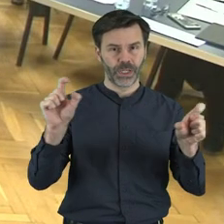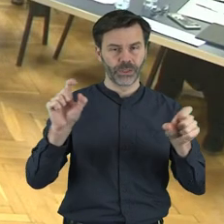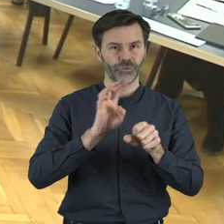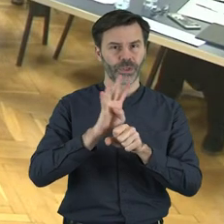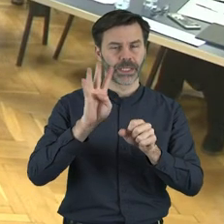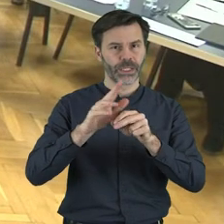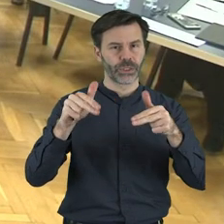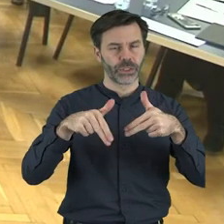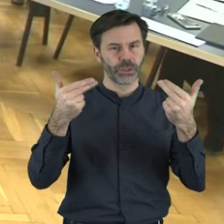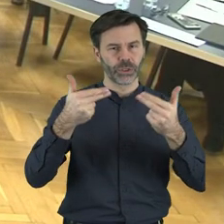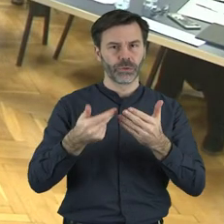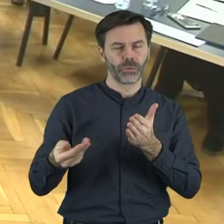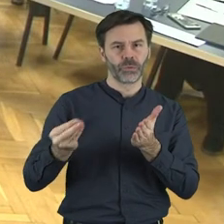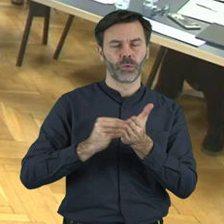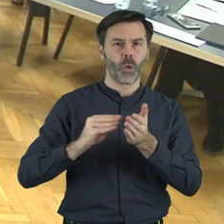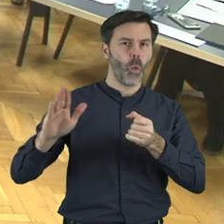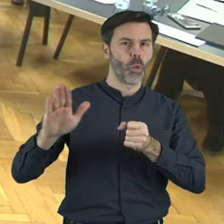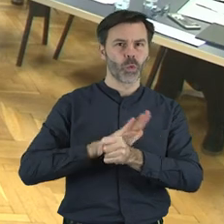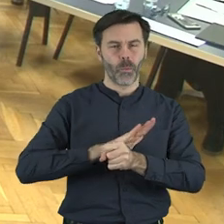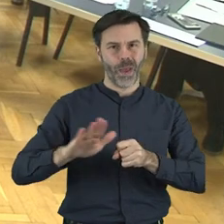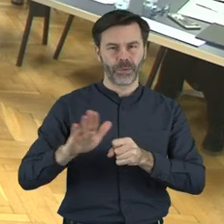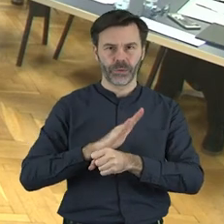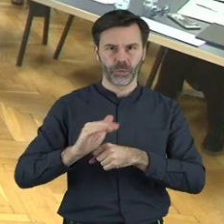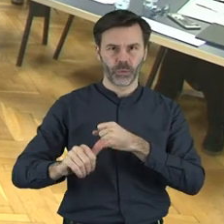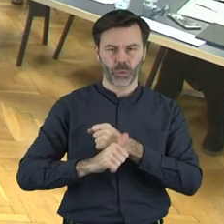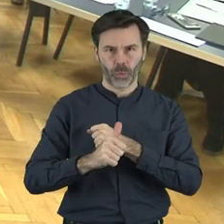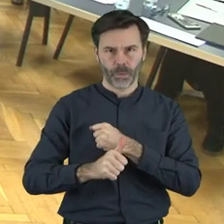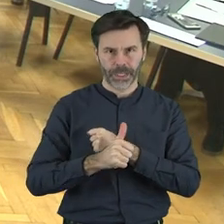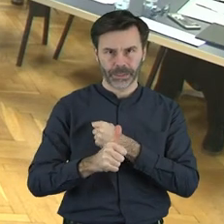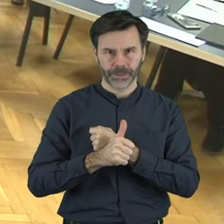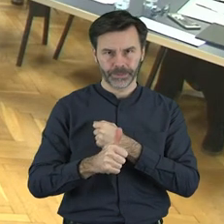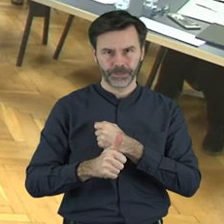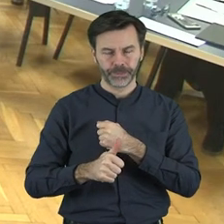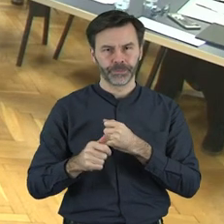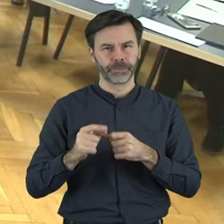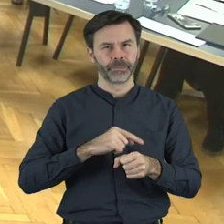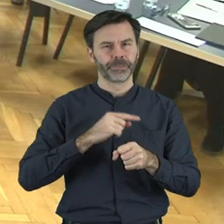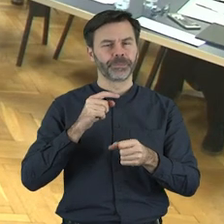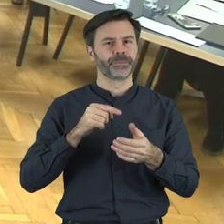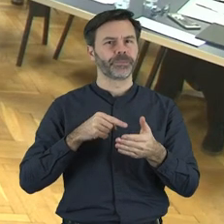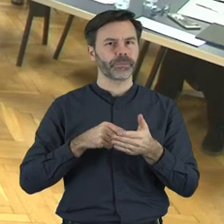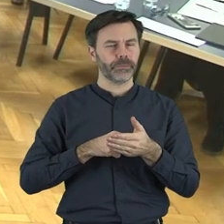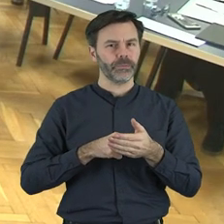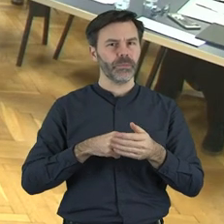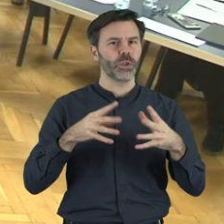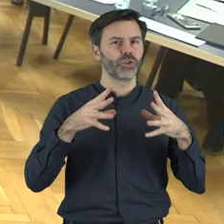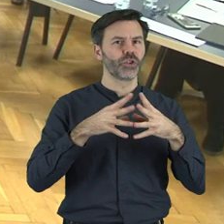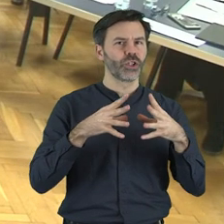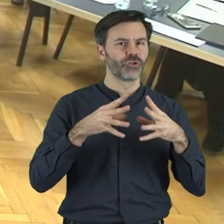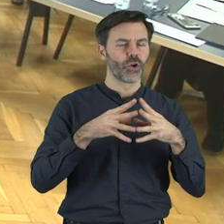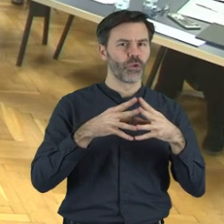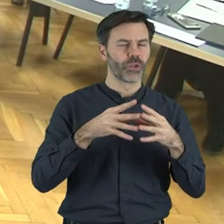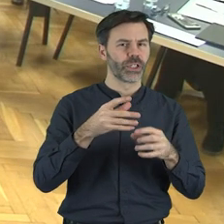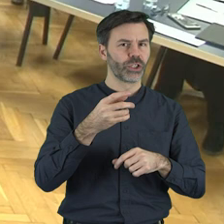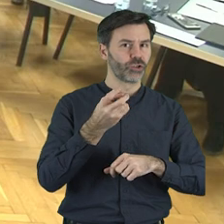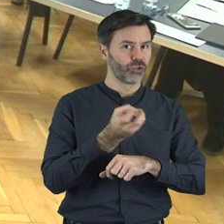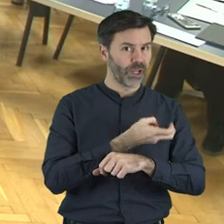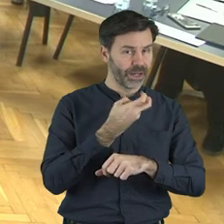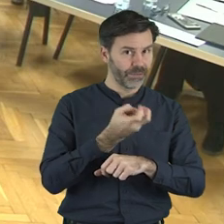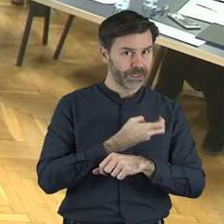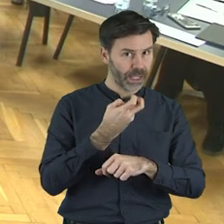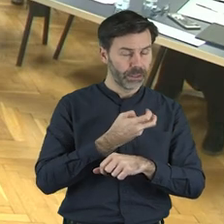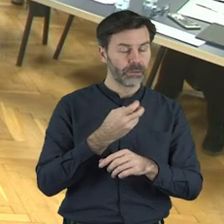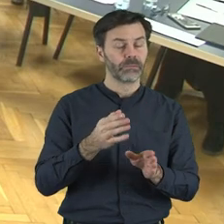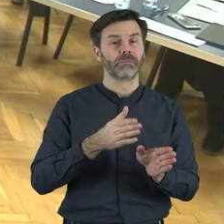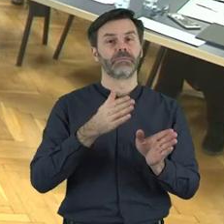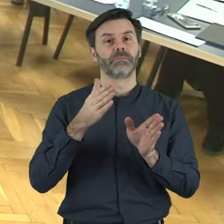na 10 czerwca, a 13 czerwca mija ustawowy termin na podpisanie umowy. 9 czerwca ta LGD